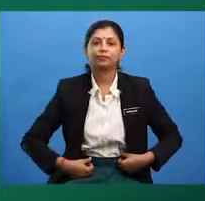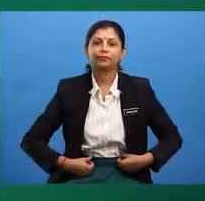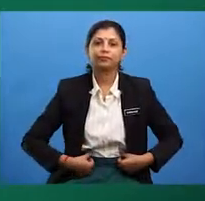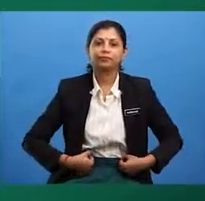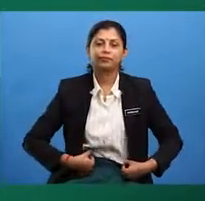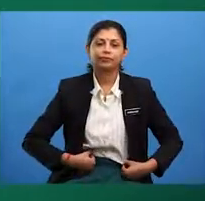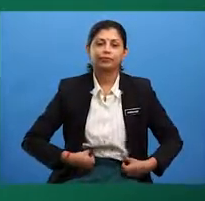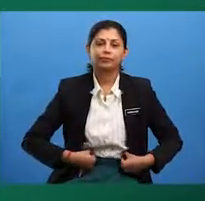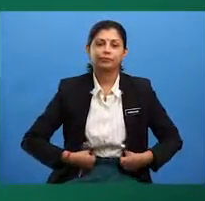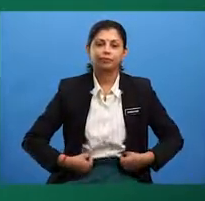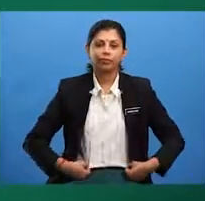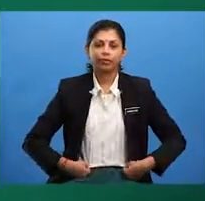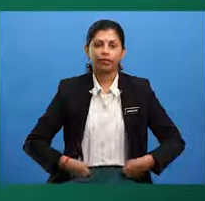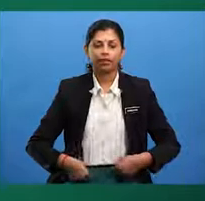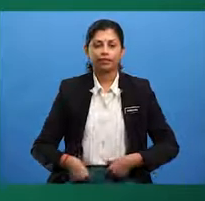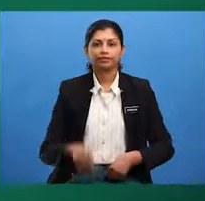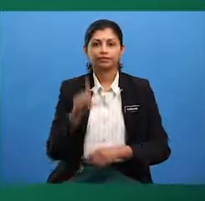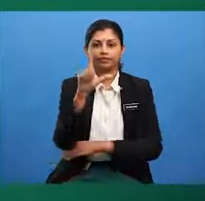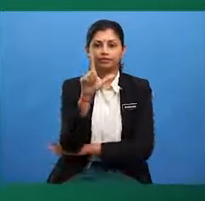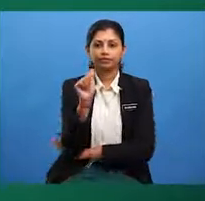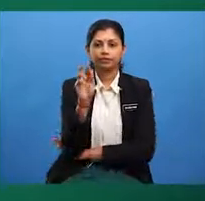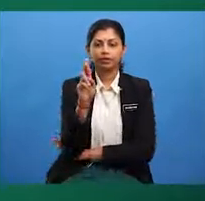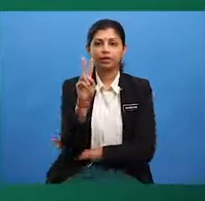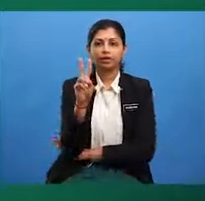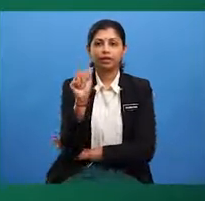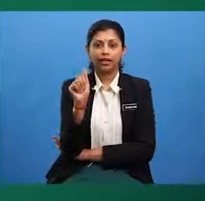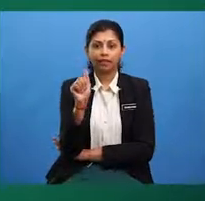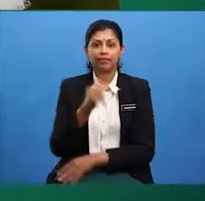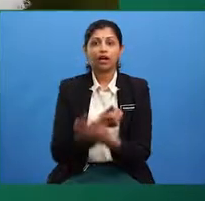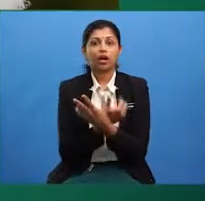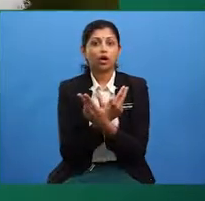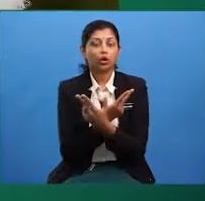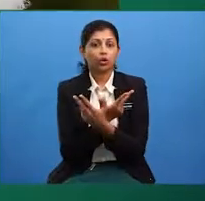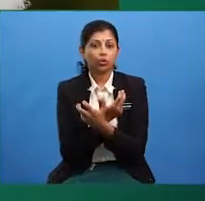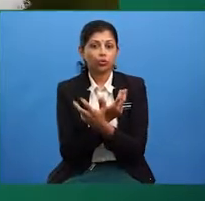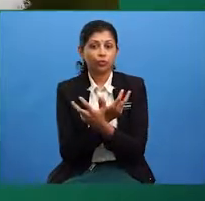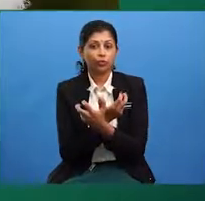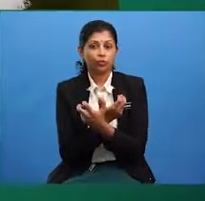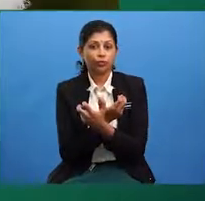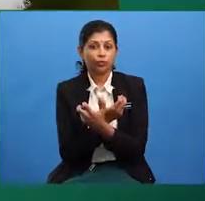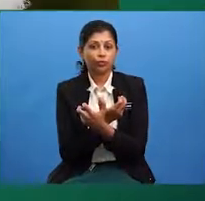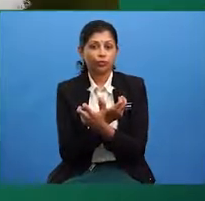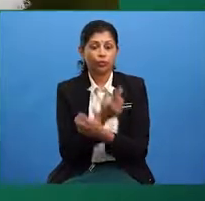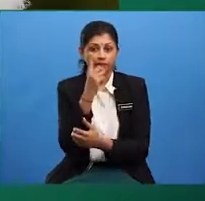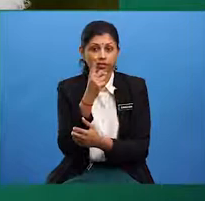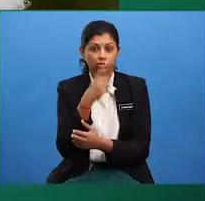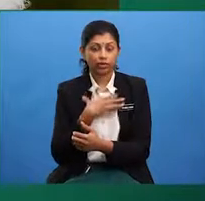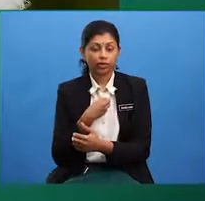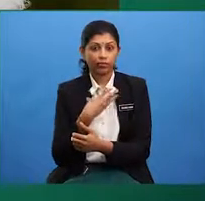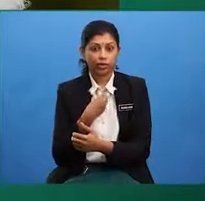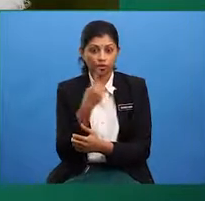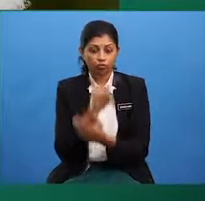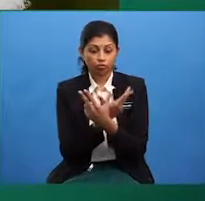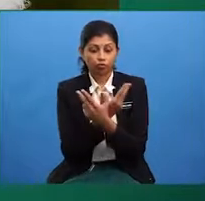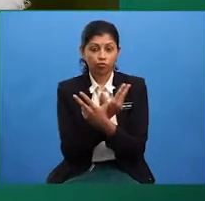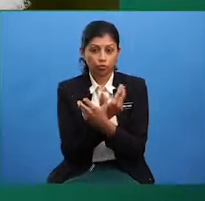sutera merupakan larva bagi satu spesies kupu-kupu, iaitu Bombyx mori. Ia